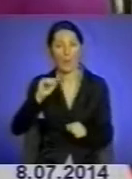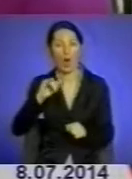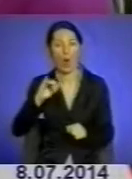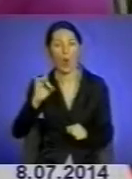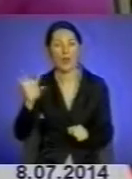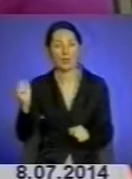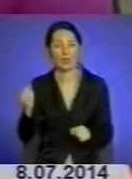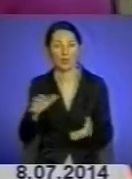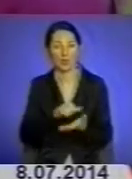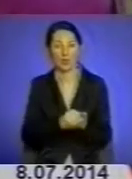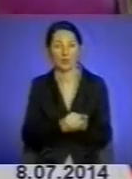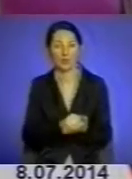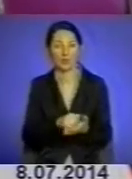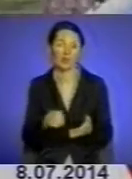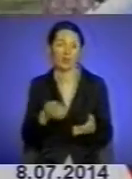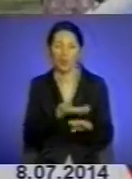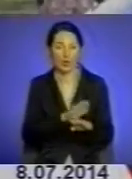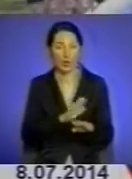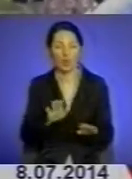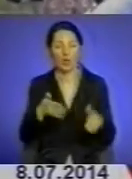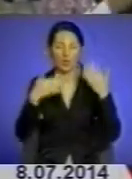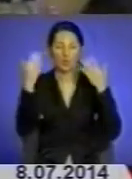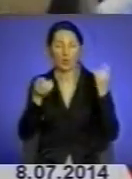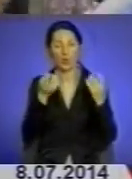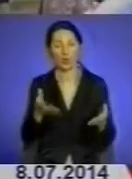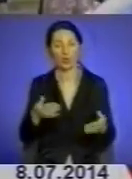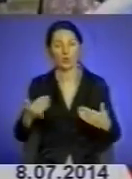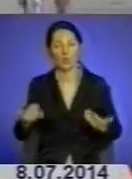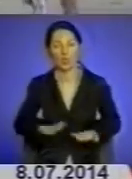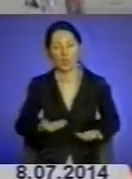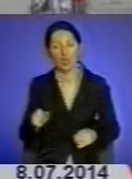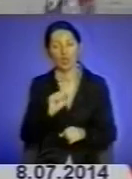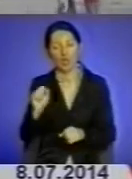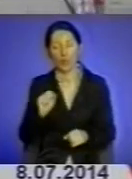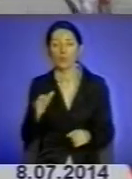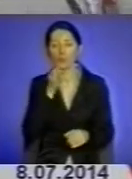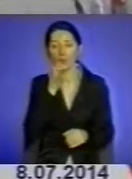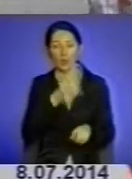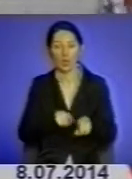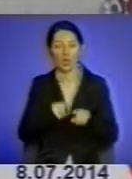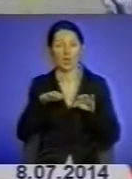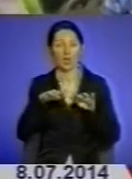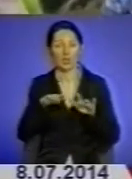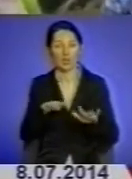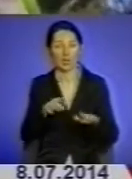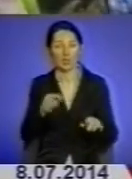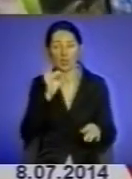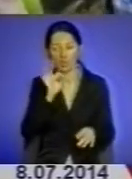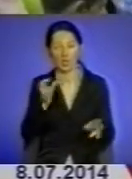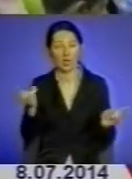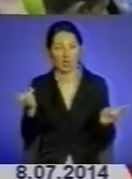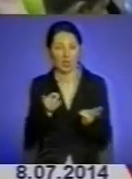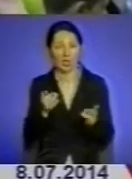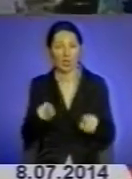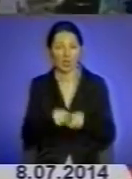Ні, весело. Просто. Жителі Теребовлі захоплені від такого заходу. Кажуть, що саме так потрібно святкувати